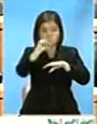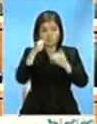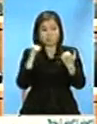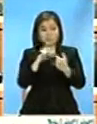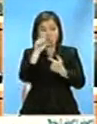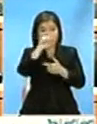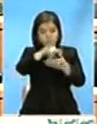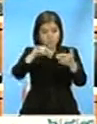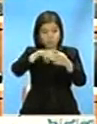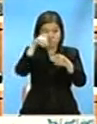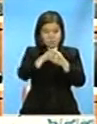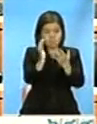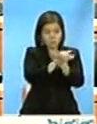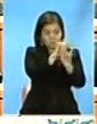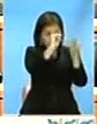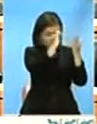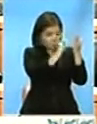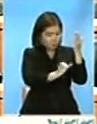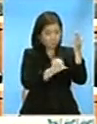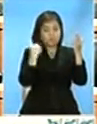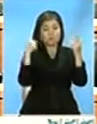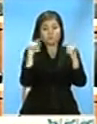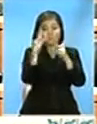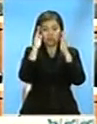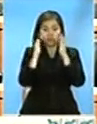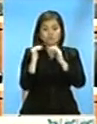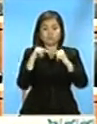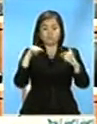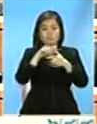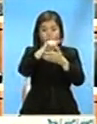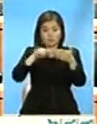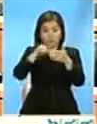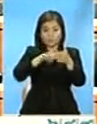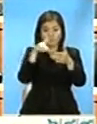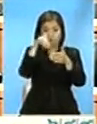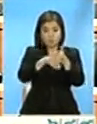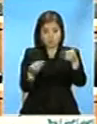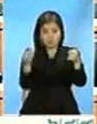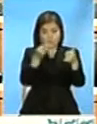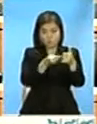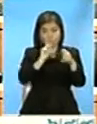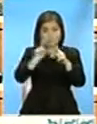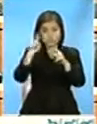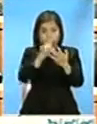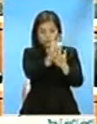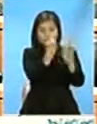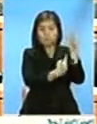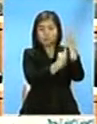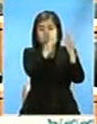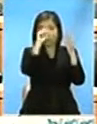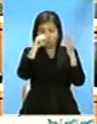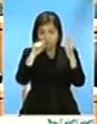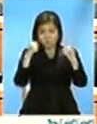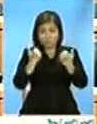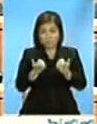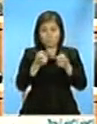ากเลือกตั้งแบบแบ่งเขตเลือกตั้งให้ผู้มีสิทธิ์เลือกตั้งออกเสียงลงคะแนนเลือกตั้งผู้สมัครรับเลือกตั้งได้เขตละ1คนการคำน